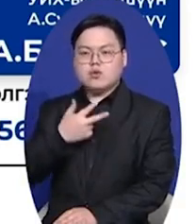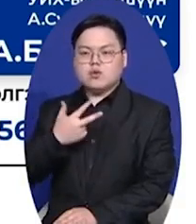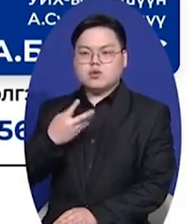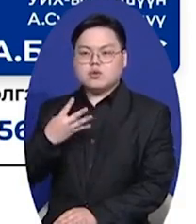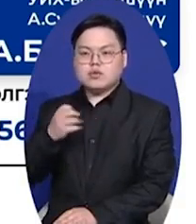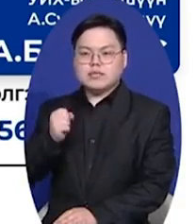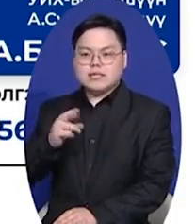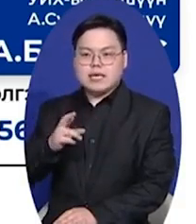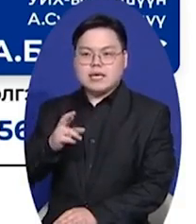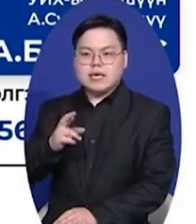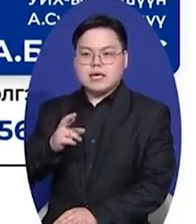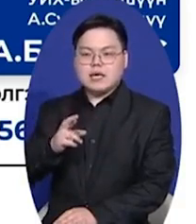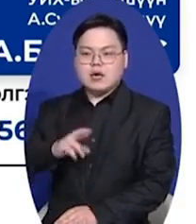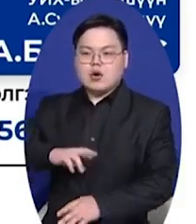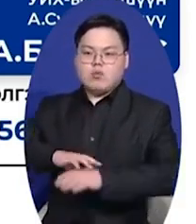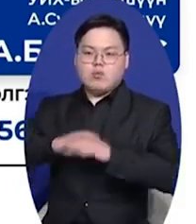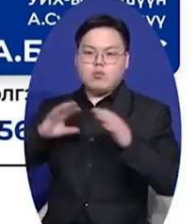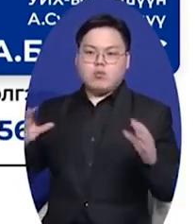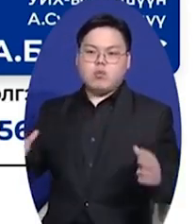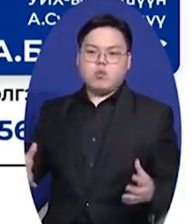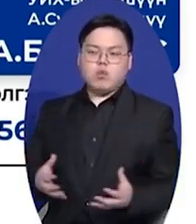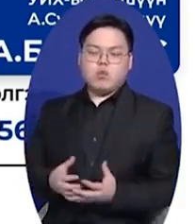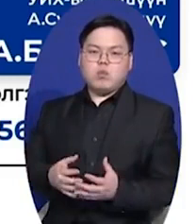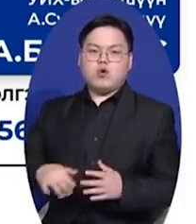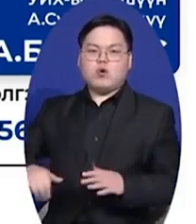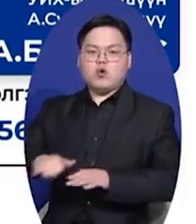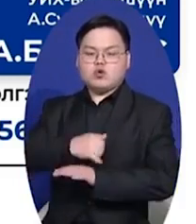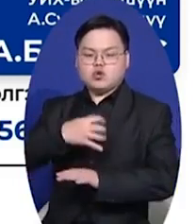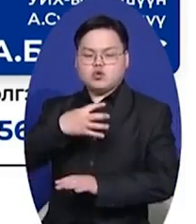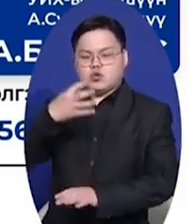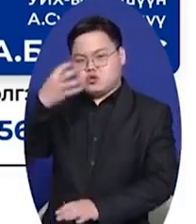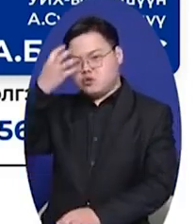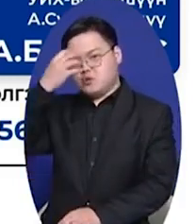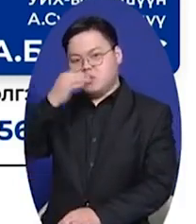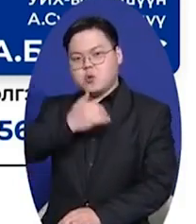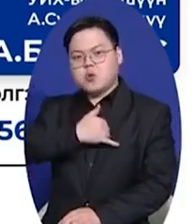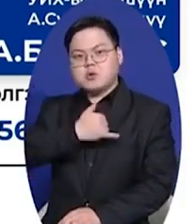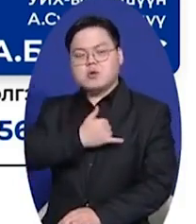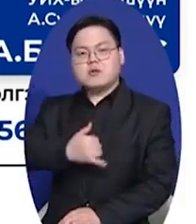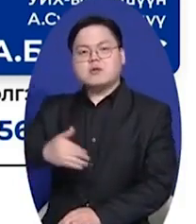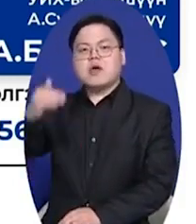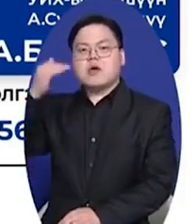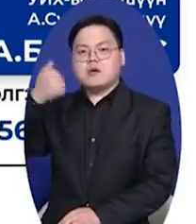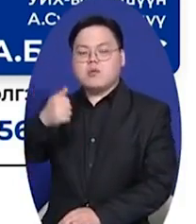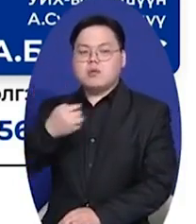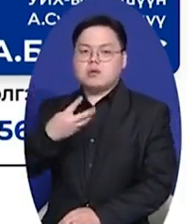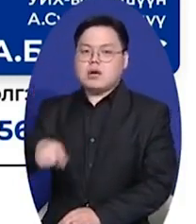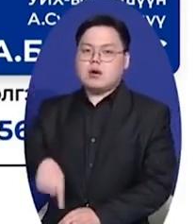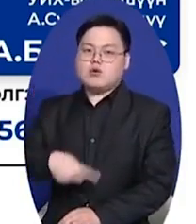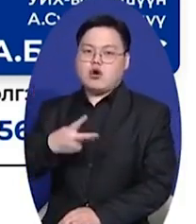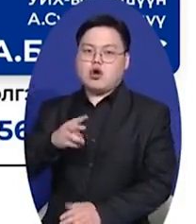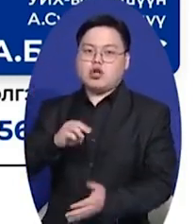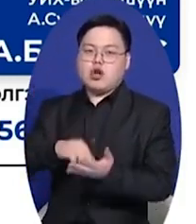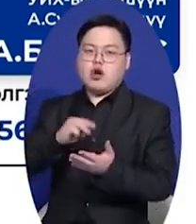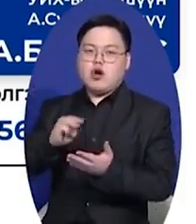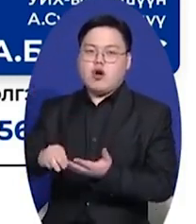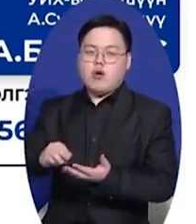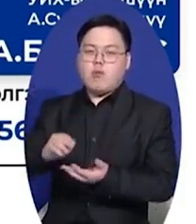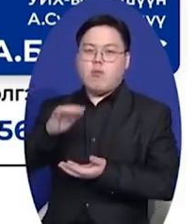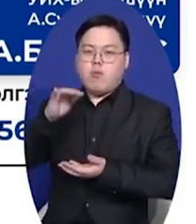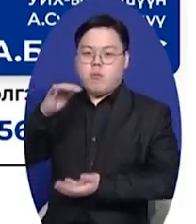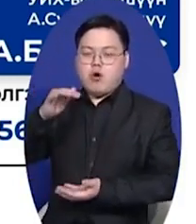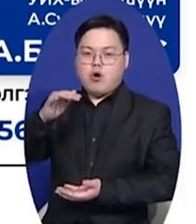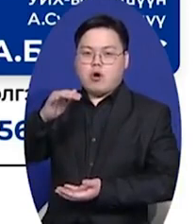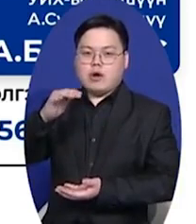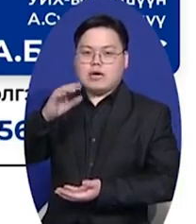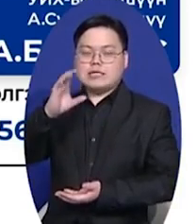дүнгээрээ энэ 4 улс төр нөлөө үхэтгэхэд 1.2 тэрбум төгрөгийн санхүүгийн